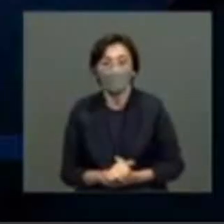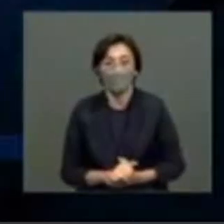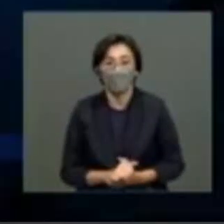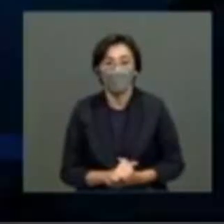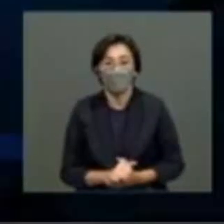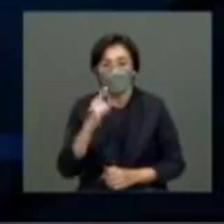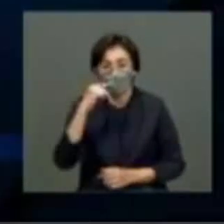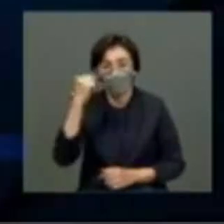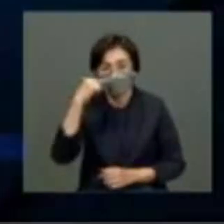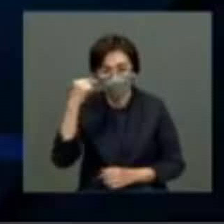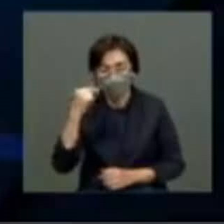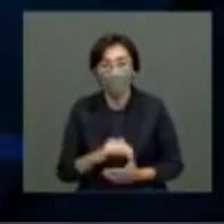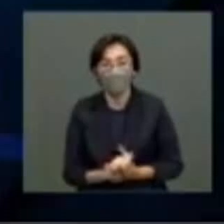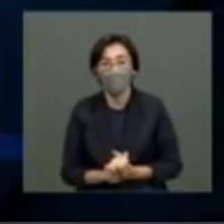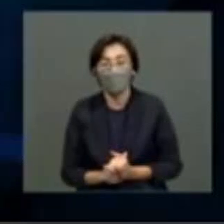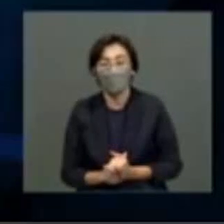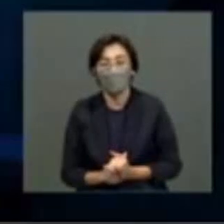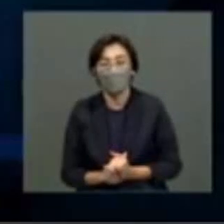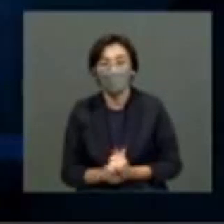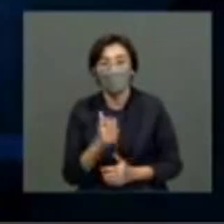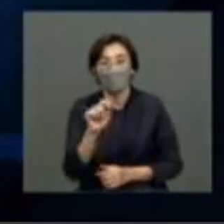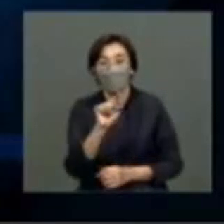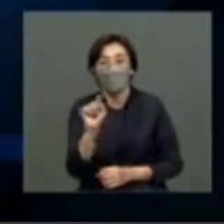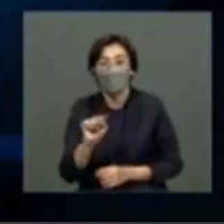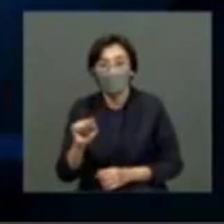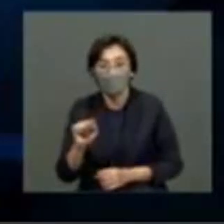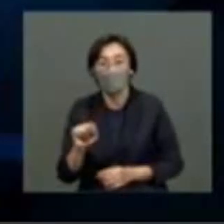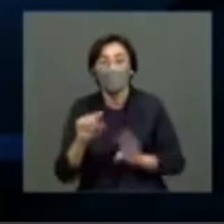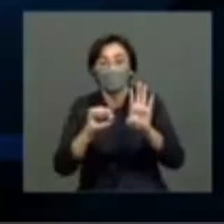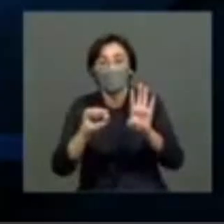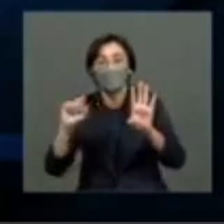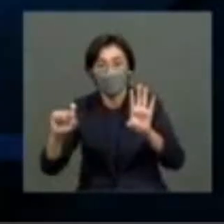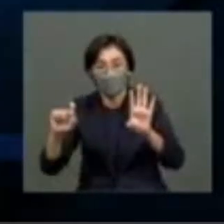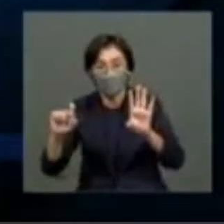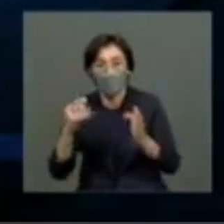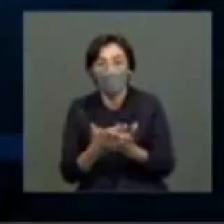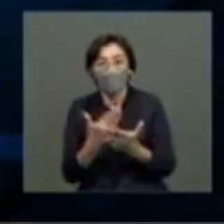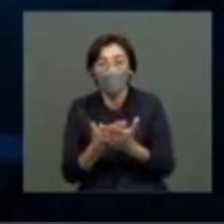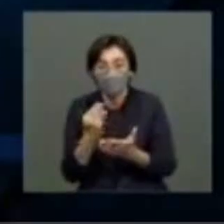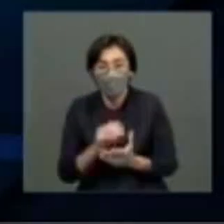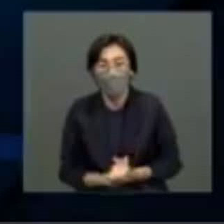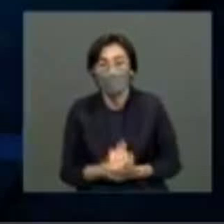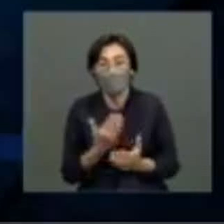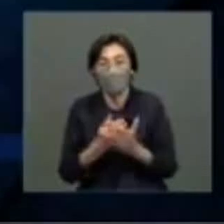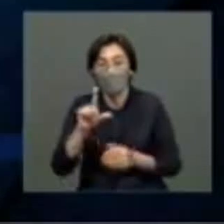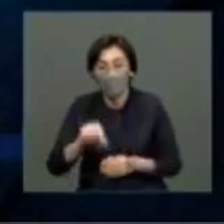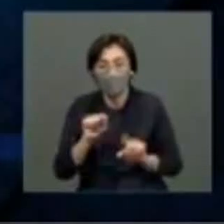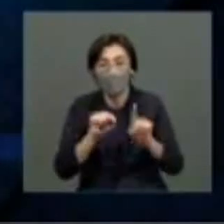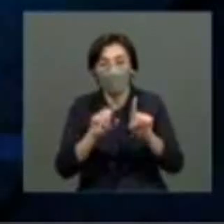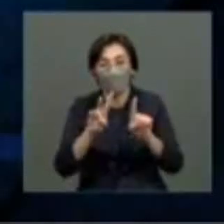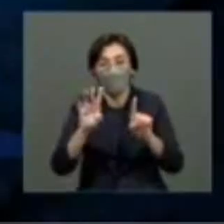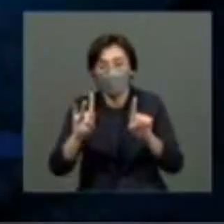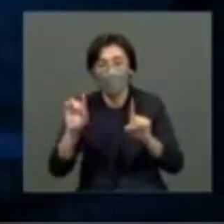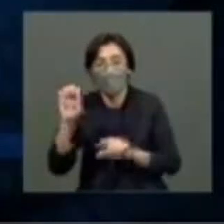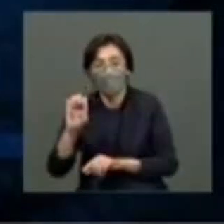โดนละ 15.5ยูโรค่ะร้าน 15.5ยูโรแพง 800อยู่เนาะใช่ไหม